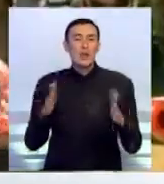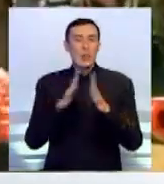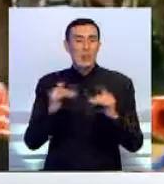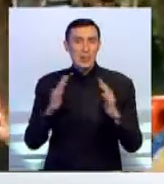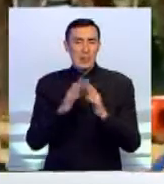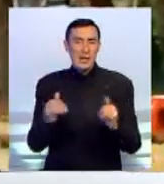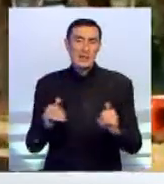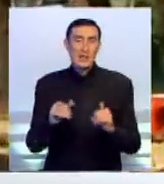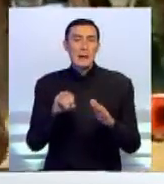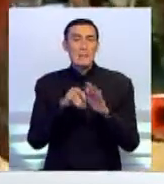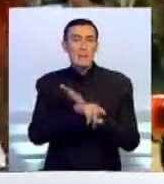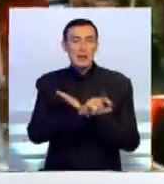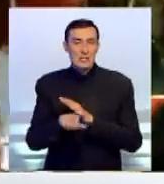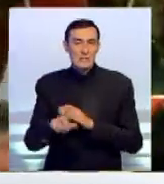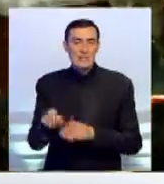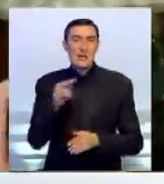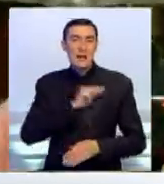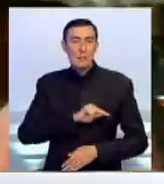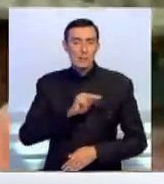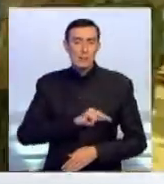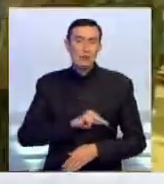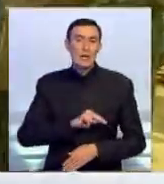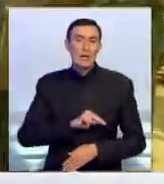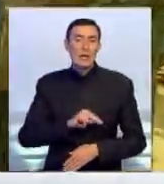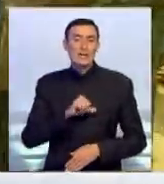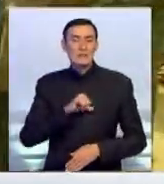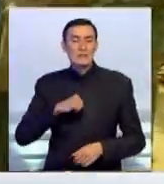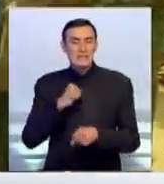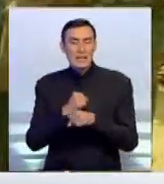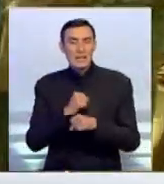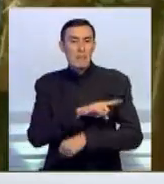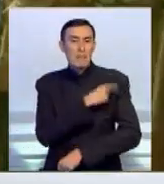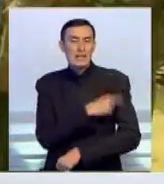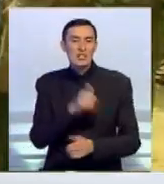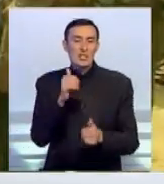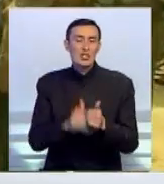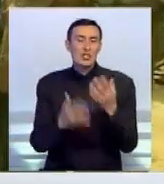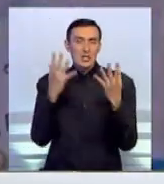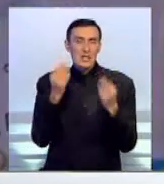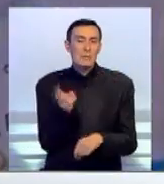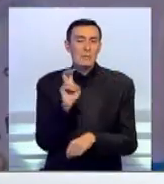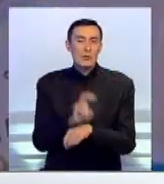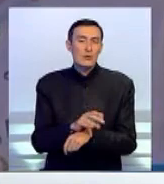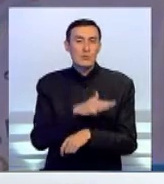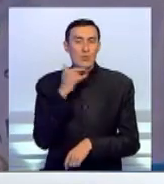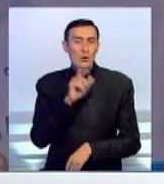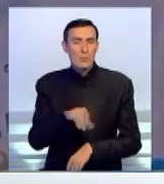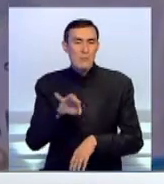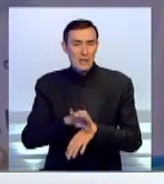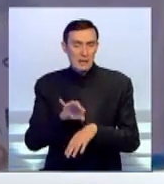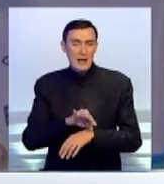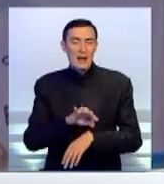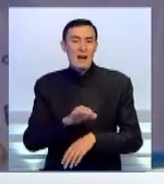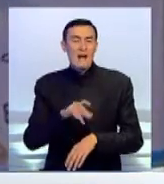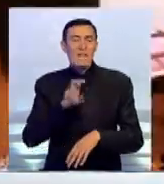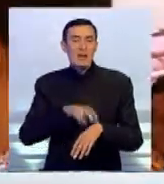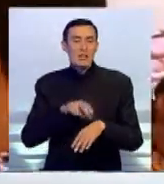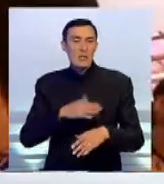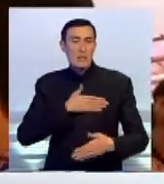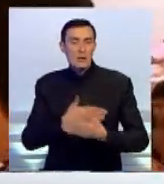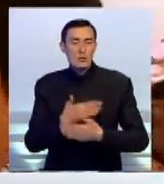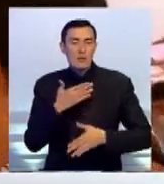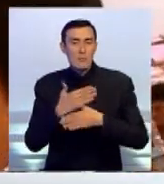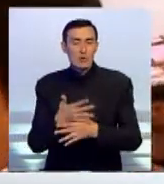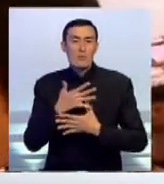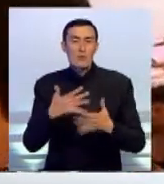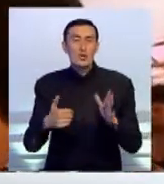беженцев рахинджа в Бангладеш. Здесь работает импровизированная больница, куда ежедневно приходят десятки пациентов. Врачи-добровольцы уже оказали